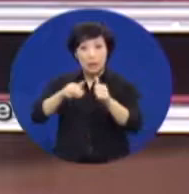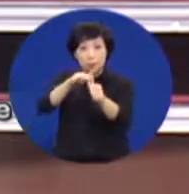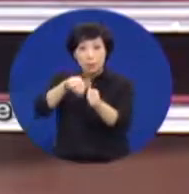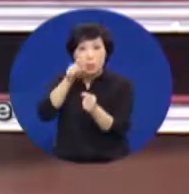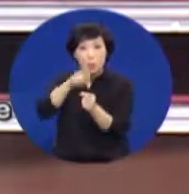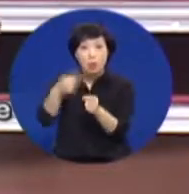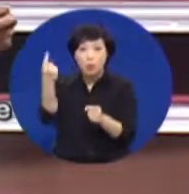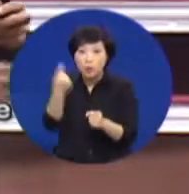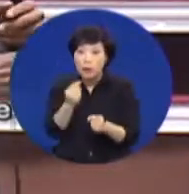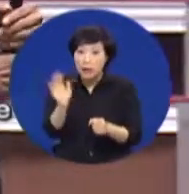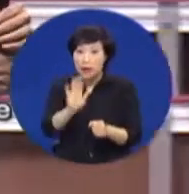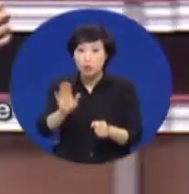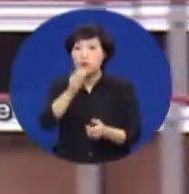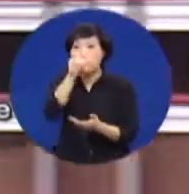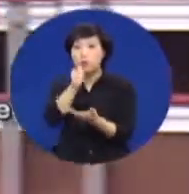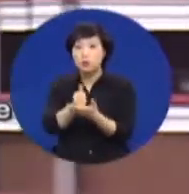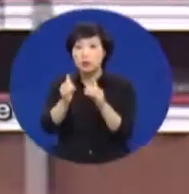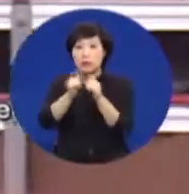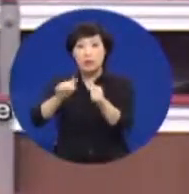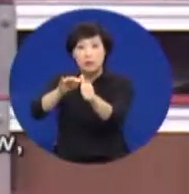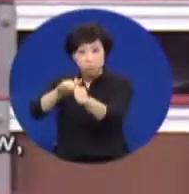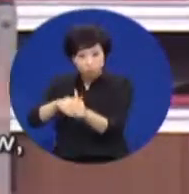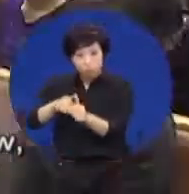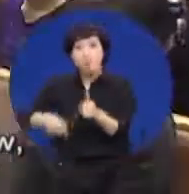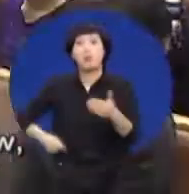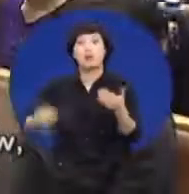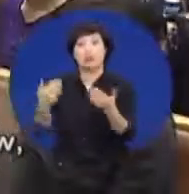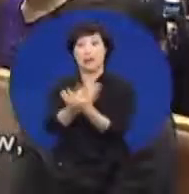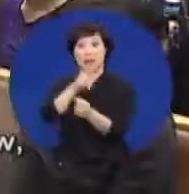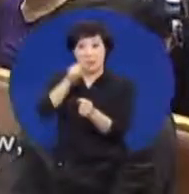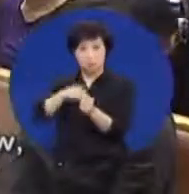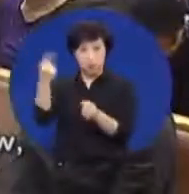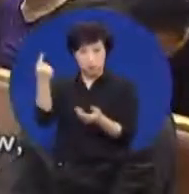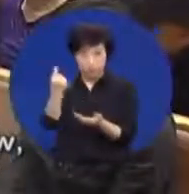것이냐니요. 죄인을 불러 회개시키러 왔다.